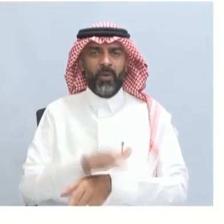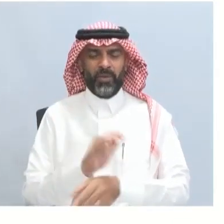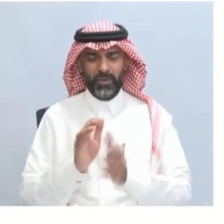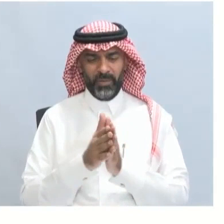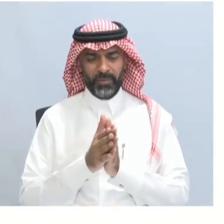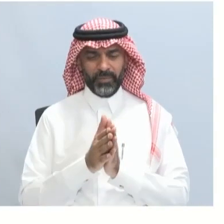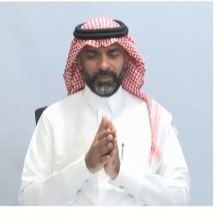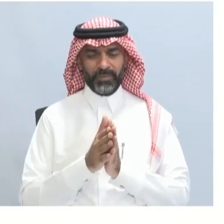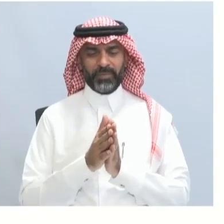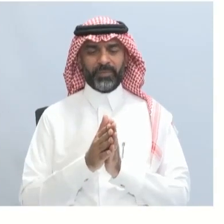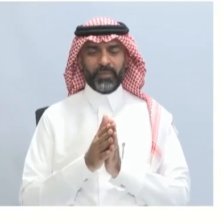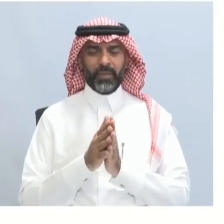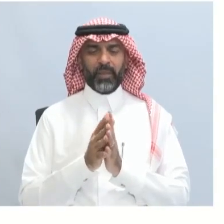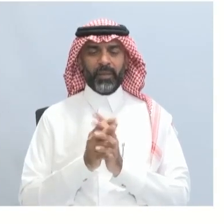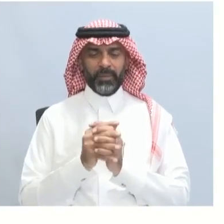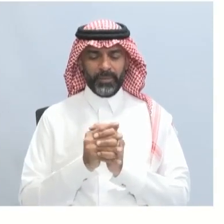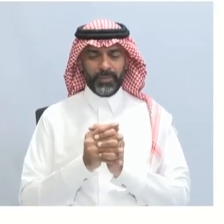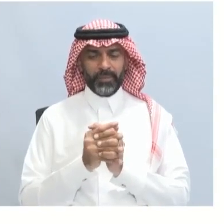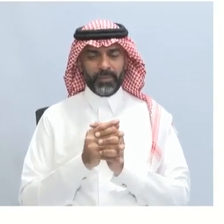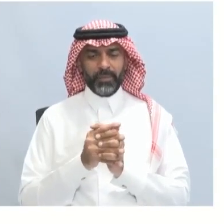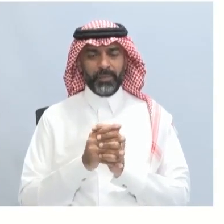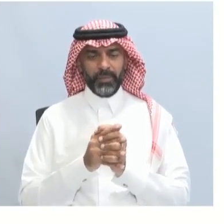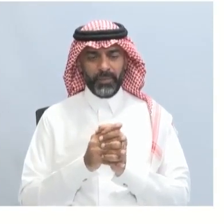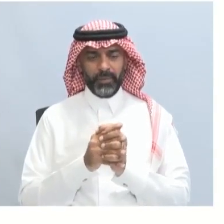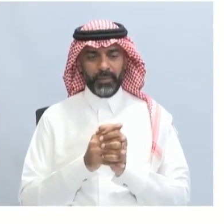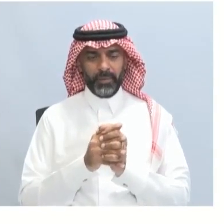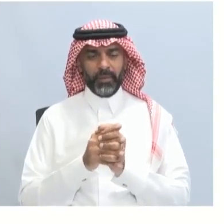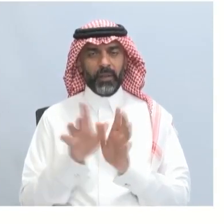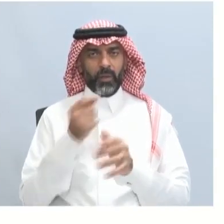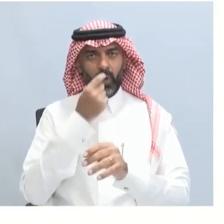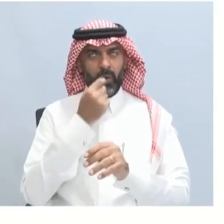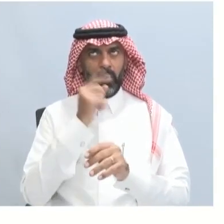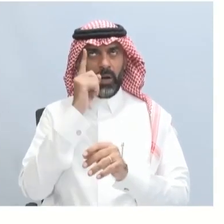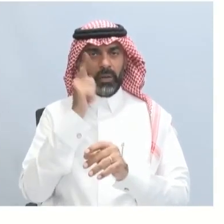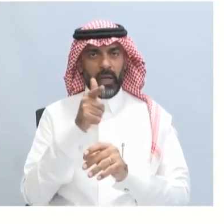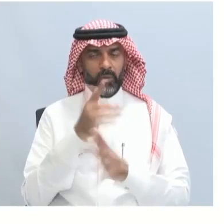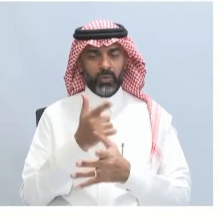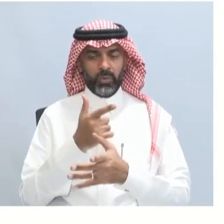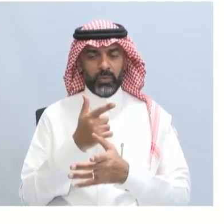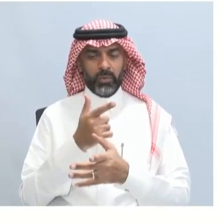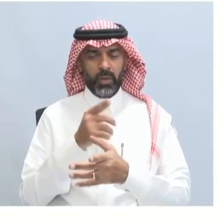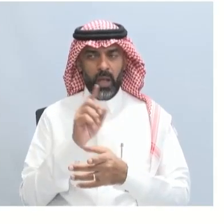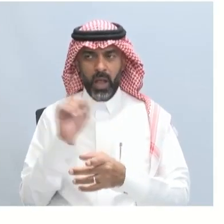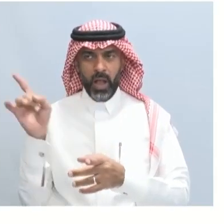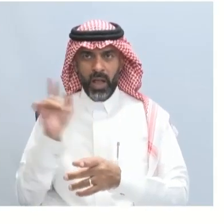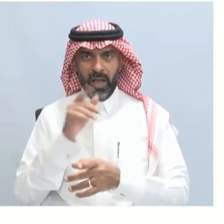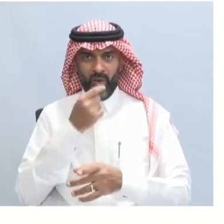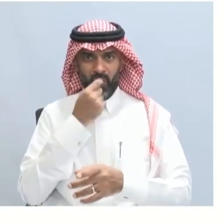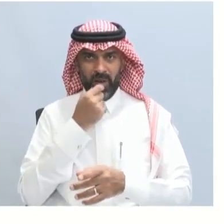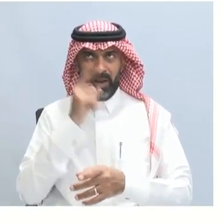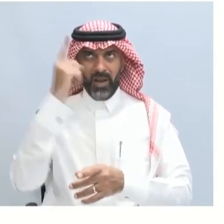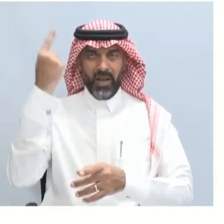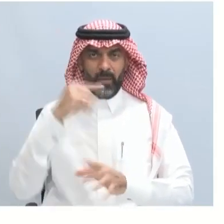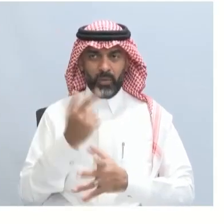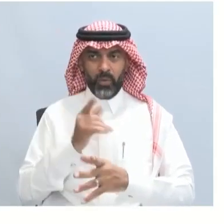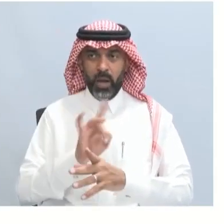حتى يتم سداد هذه الديون وتنفيذ الوصيه وذلك استنادا لقول الله عز وجل من بعد وصيه يوصي بها او دين هذا يعني انه